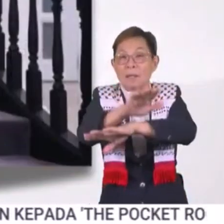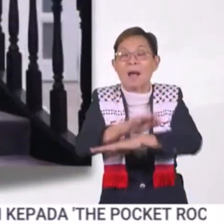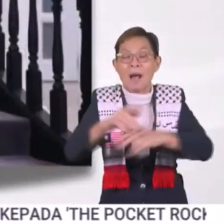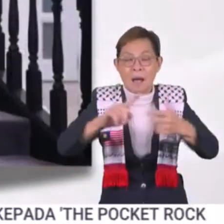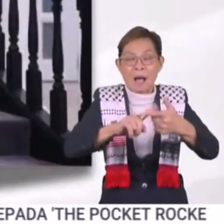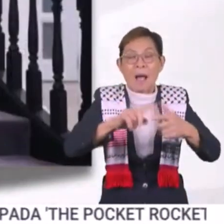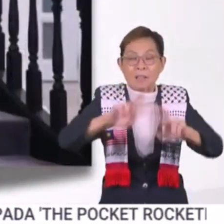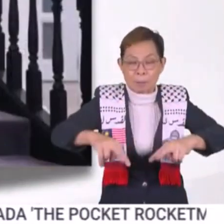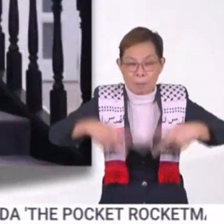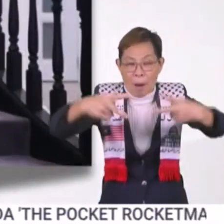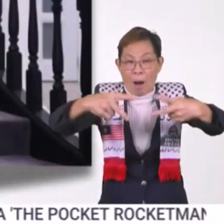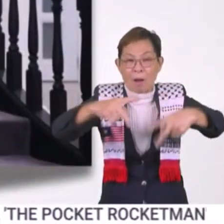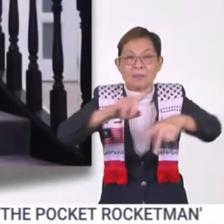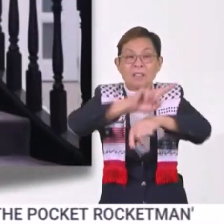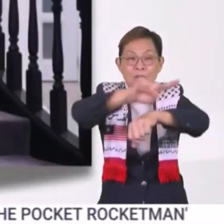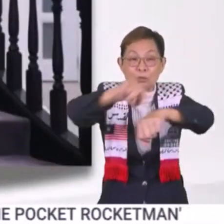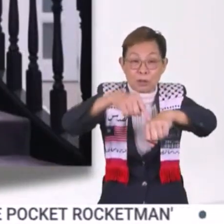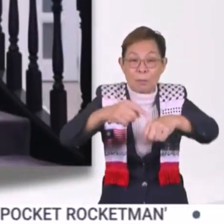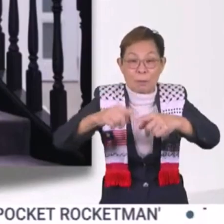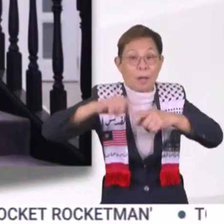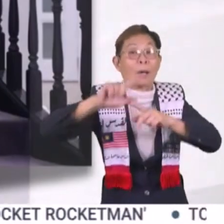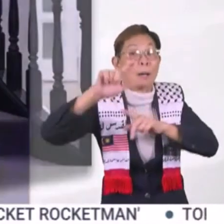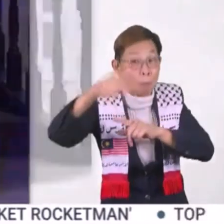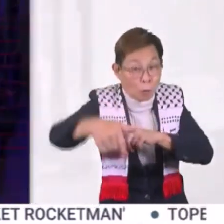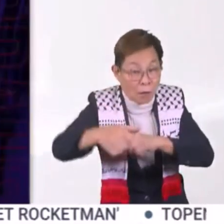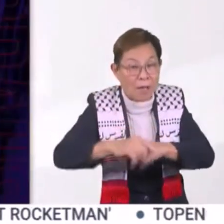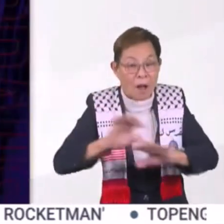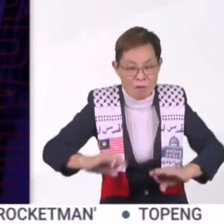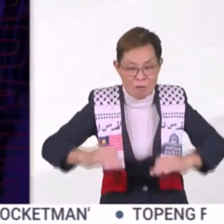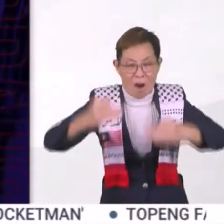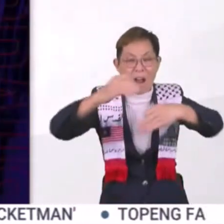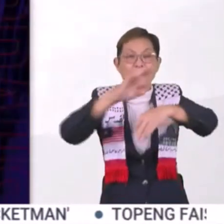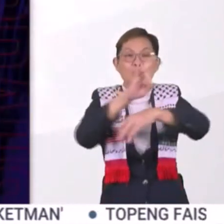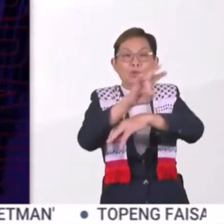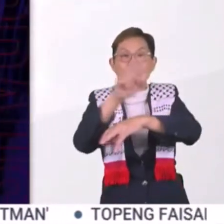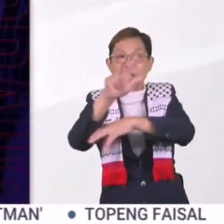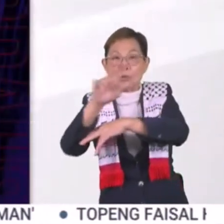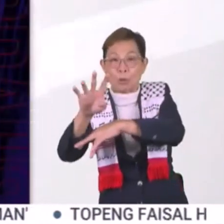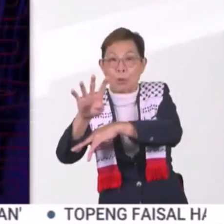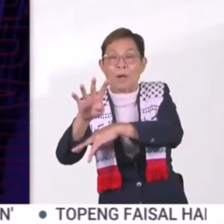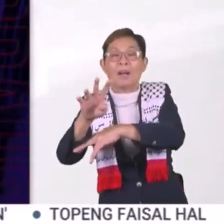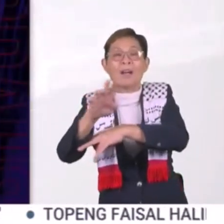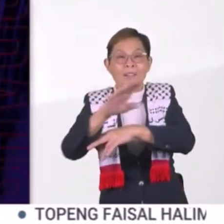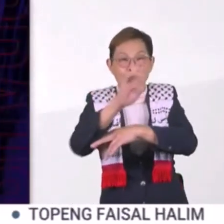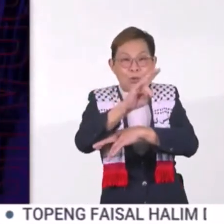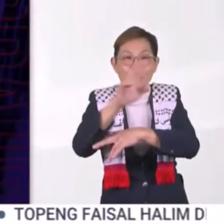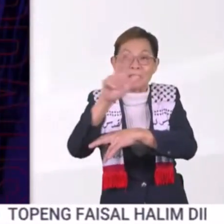diikuti separuh akhir sejam kemudian dan final pada 7.32 malam.